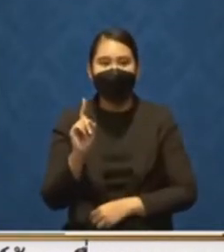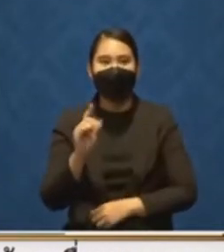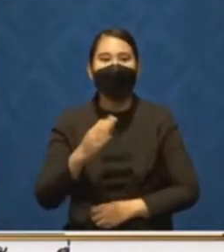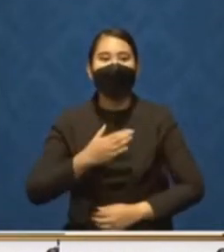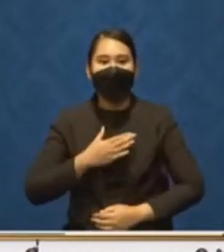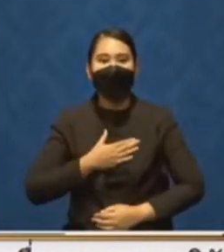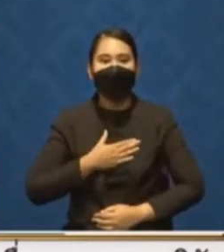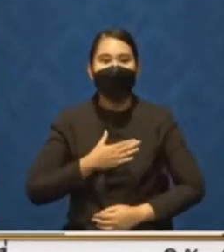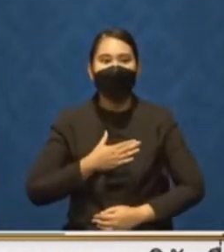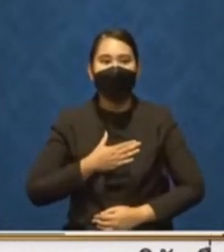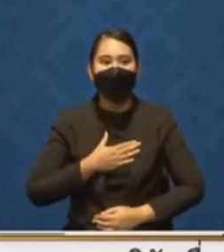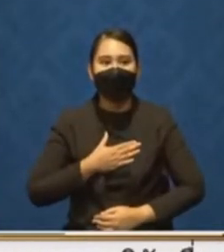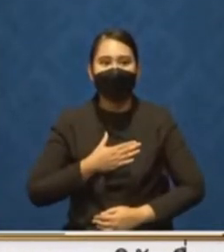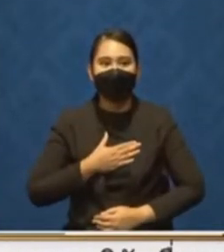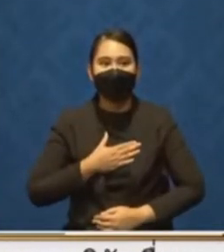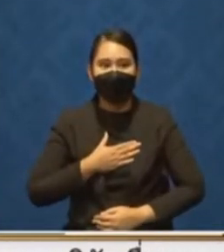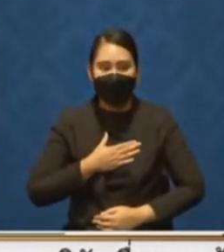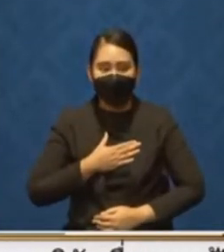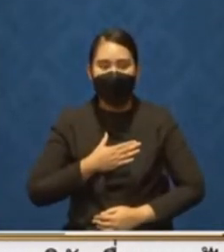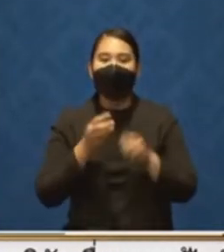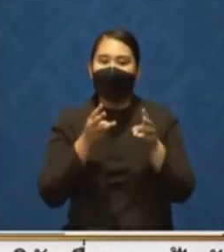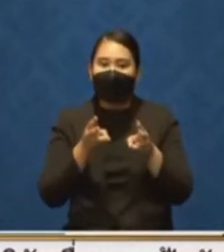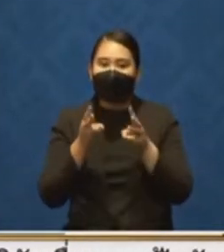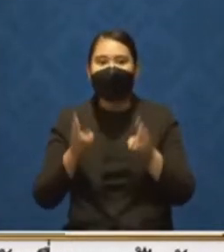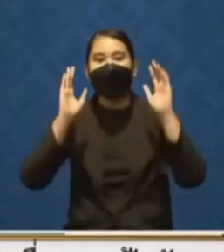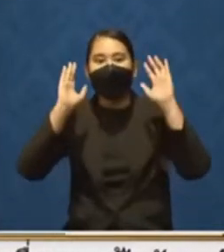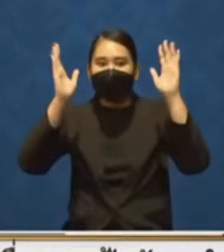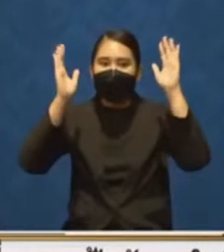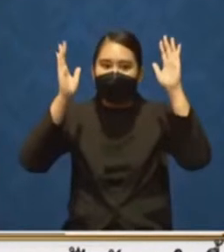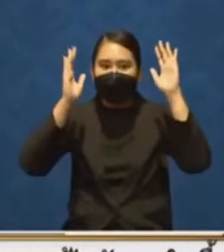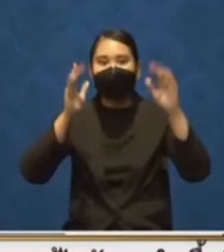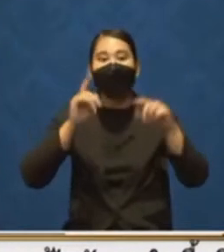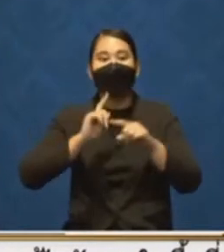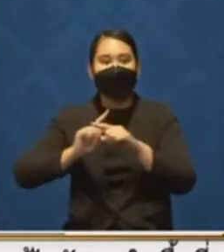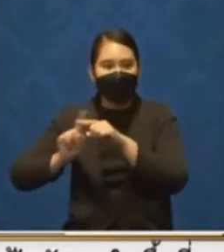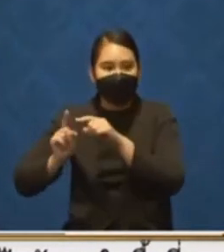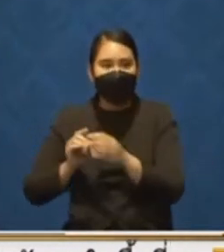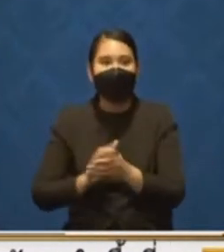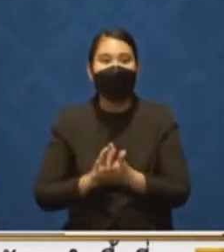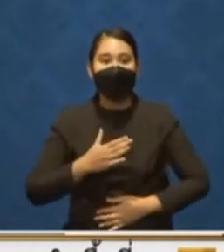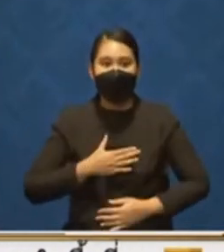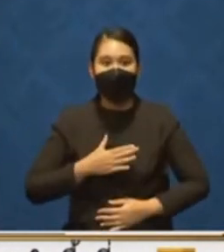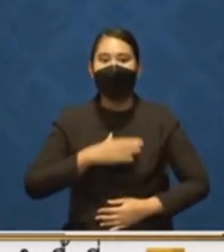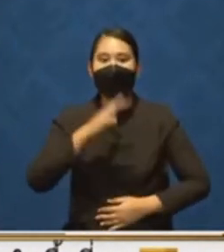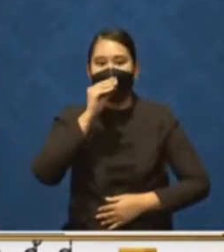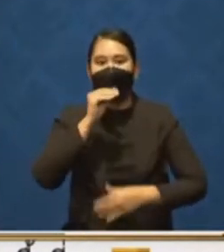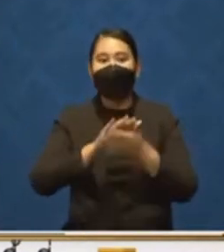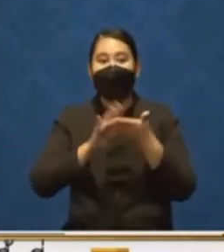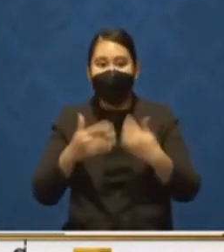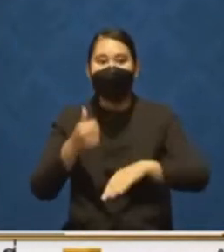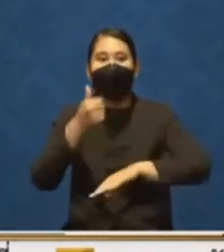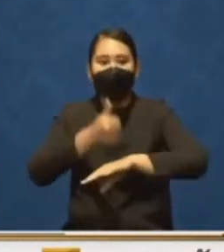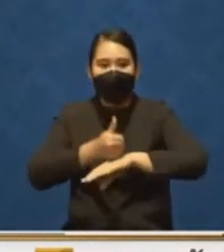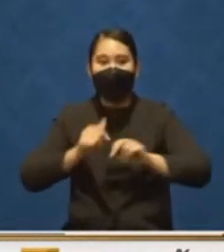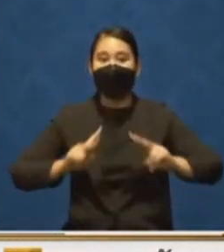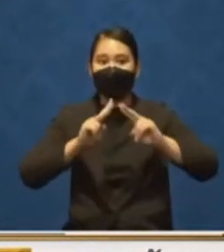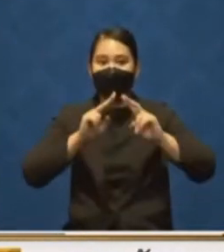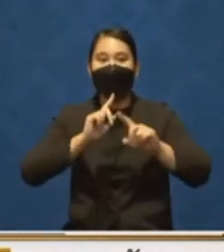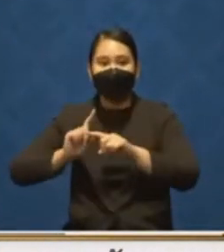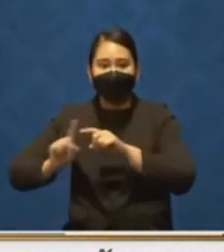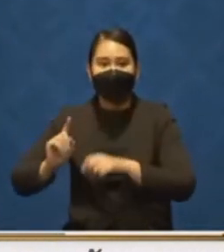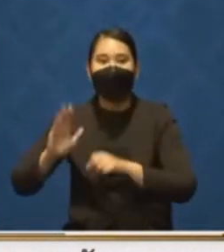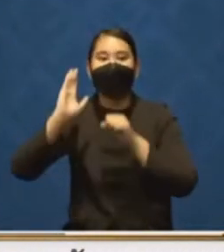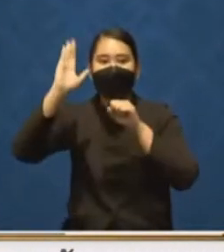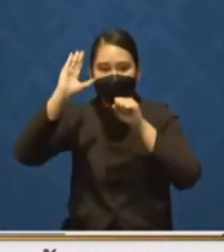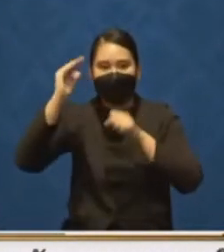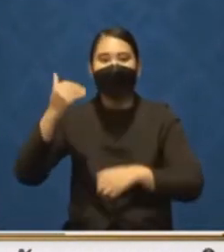สร้างการรับรู้ไปทันตั้งอื่นต่อไปนะครับแล้วก็เราอย่างผมพูดแล้วก็จะมีทำตีพังขั้นเอาไปแจ้งเพิ่มเติมบ้างนะครับก็ขอให้เข้าใจกัน